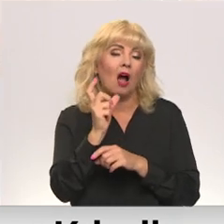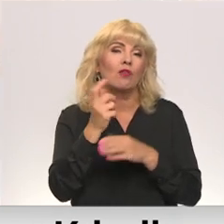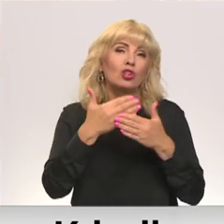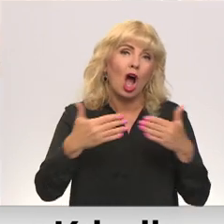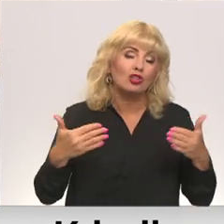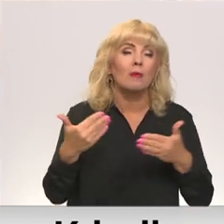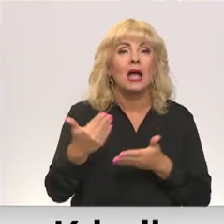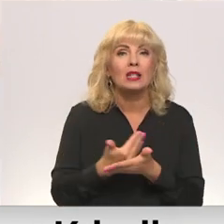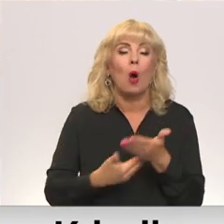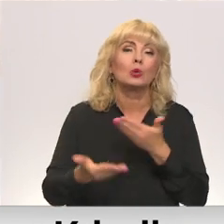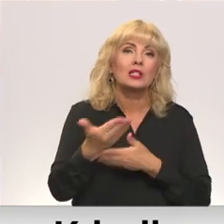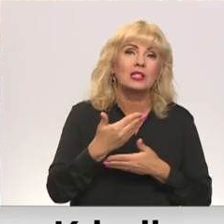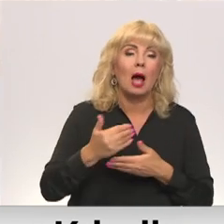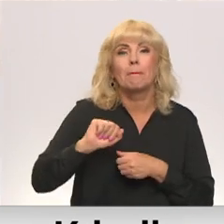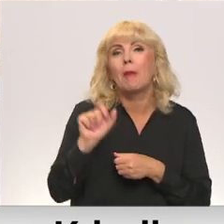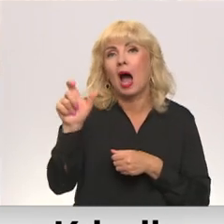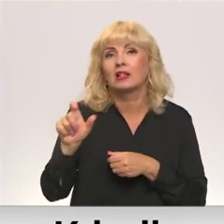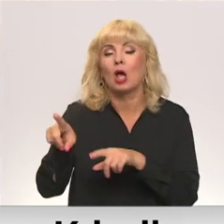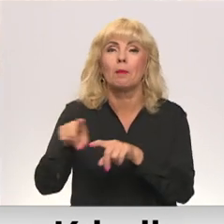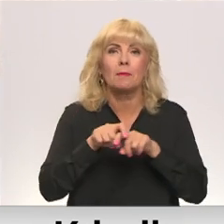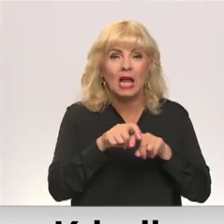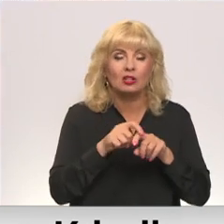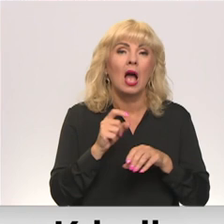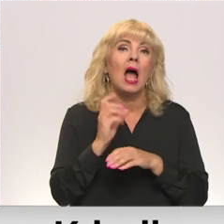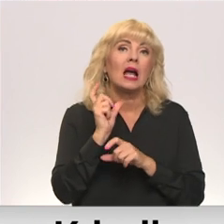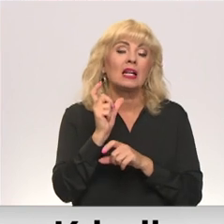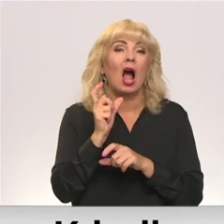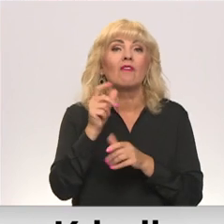jaunu sadarbības partneru piesaist, lai, ja kāda kravu plūsma